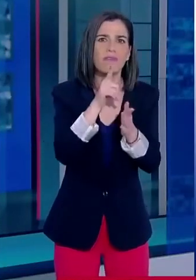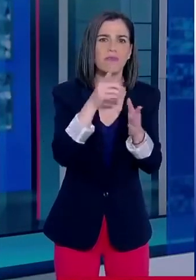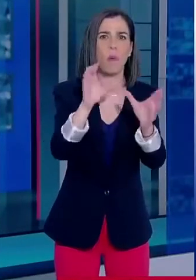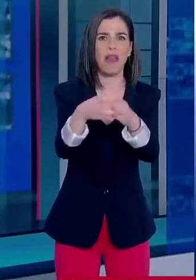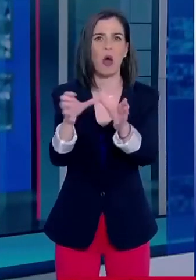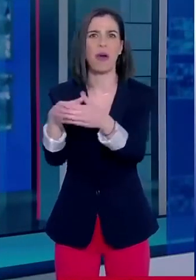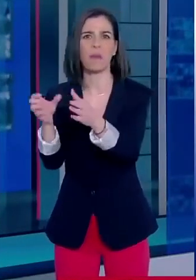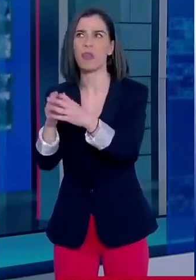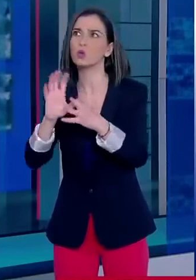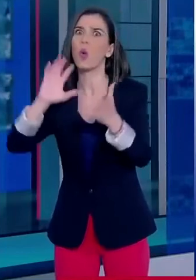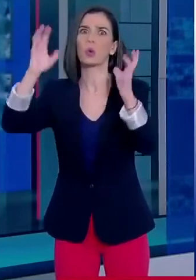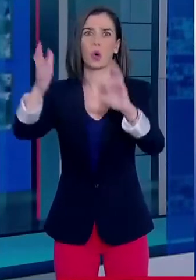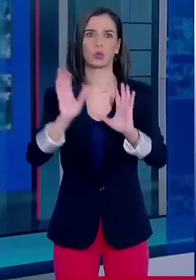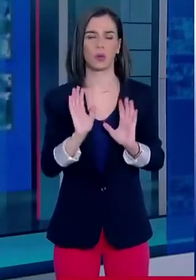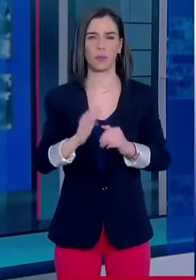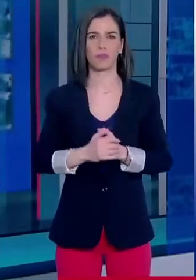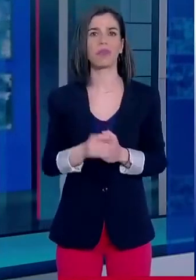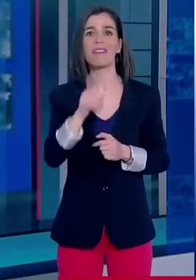περιστατικό στο οποίο αναφέρεστε,